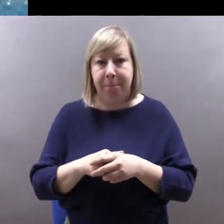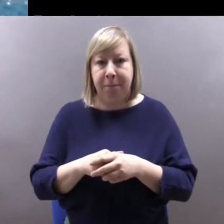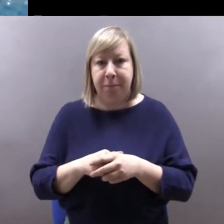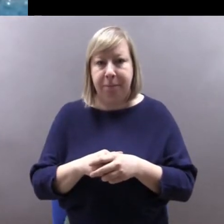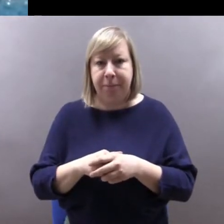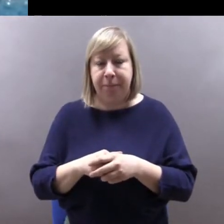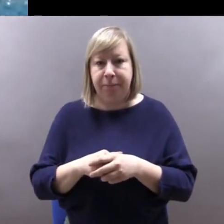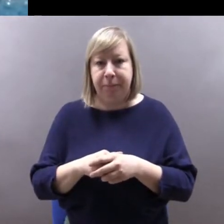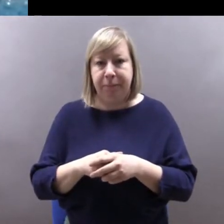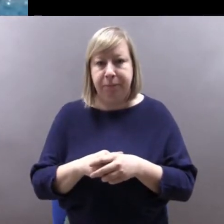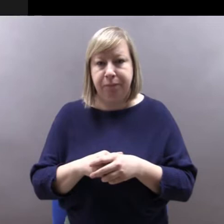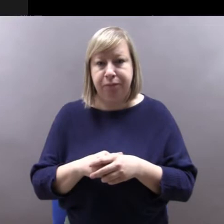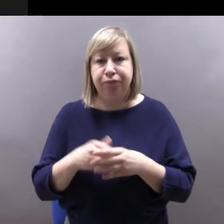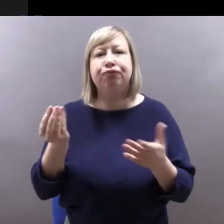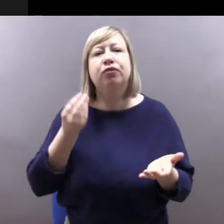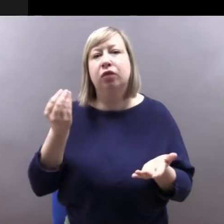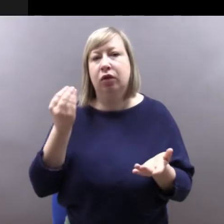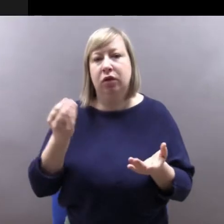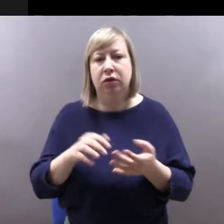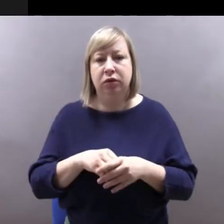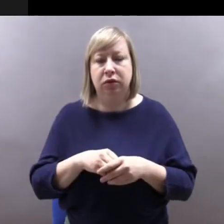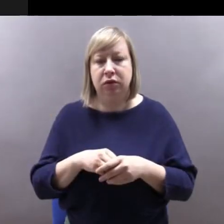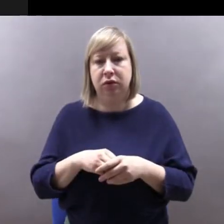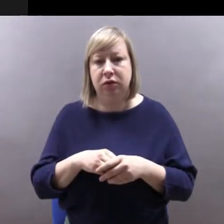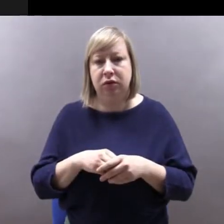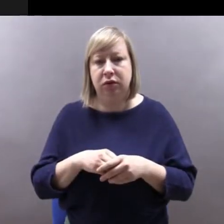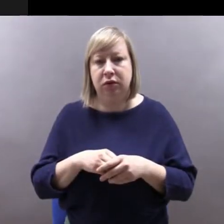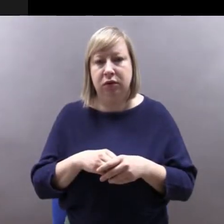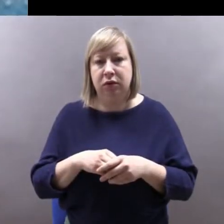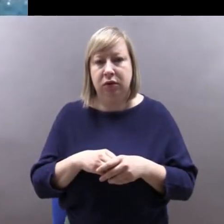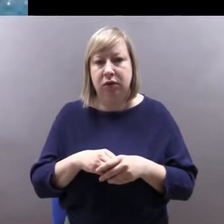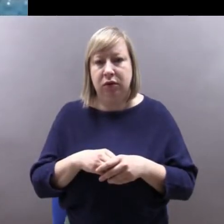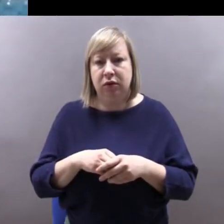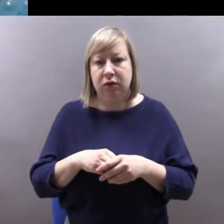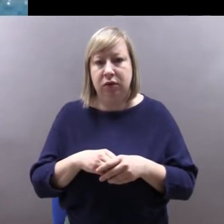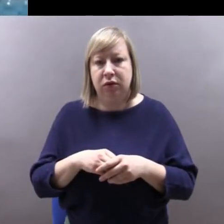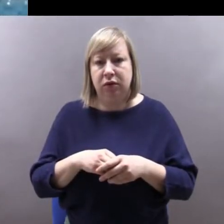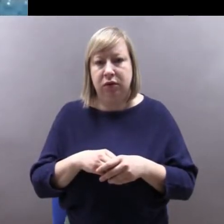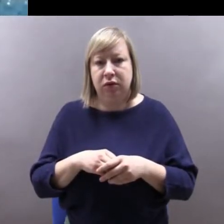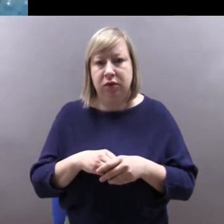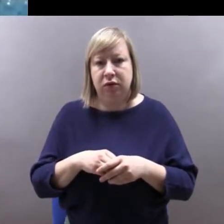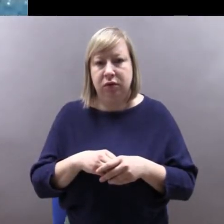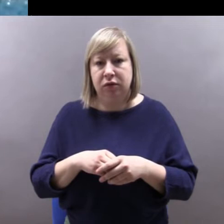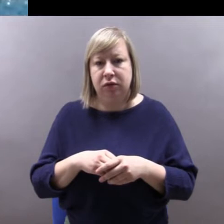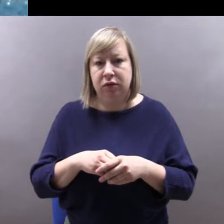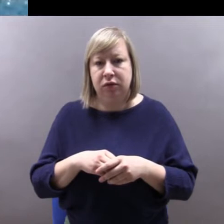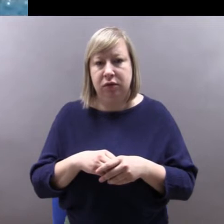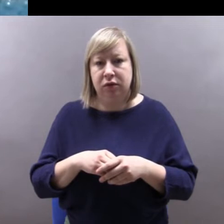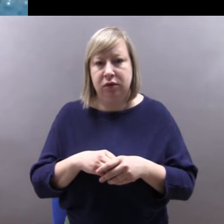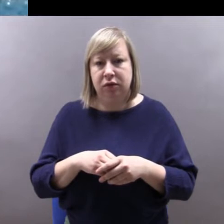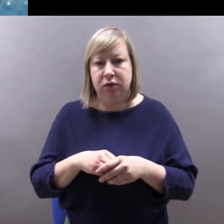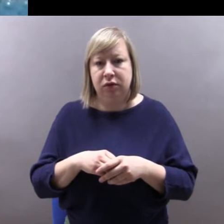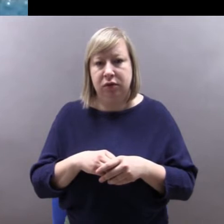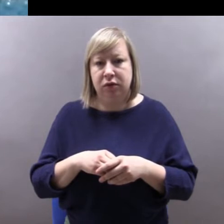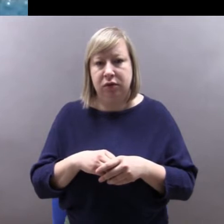przesadzić. Poza tym... Jakby to powiedzieć, ja staram się rozstawać z moim